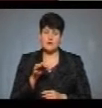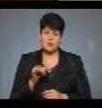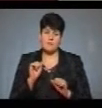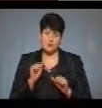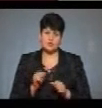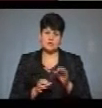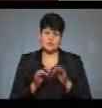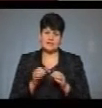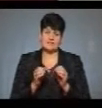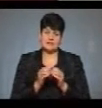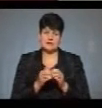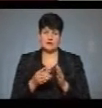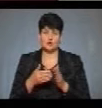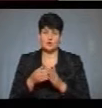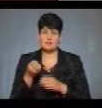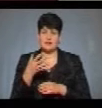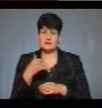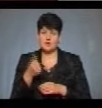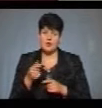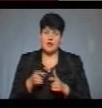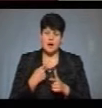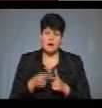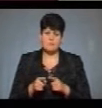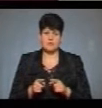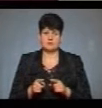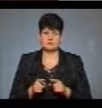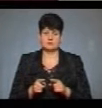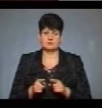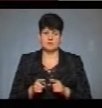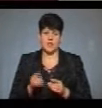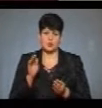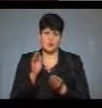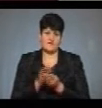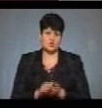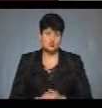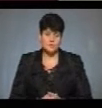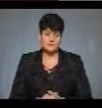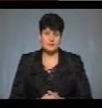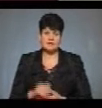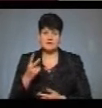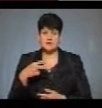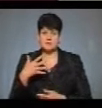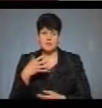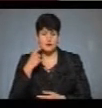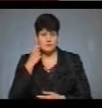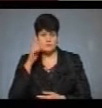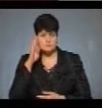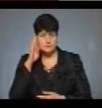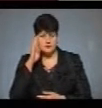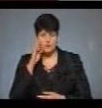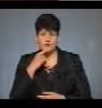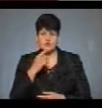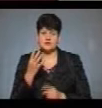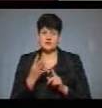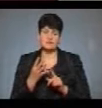можуть засудити від 10 до 15 років або ув'язнити довічно. 25 35-річному Андрію Горбатюку інкримінують 4-й